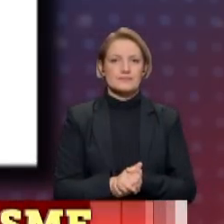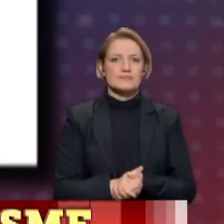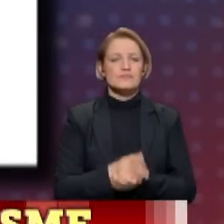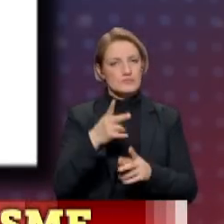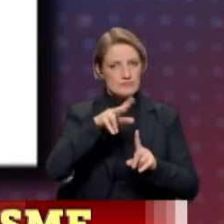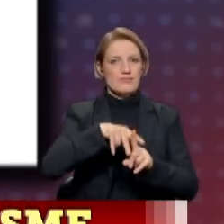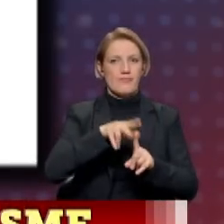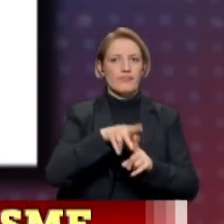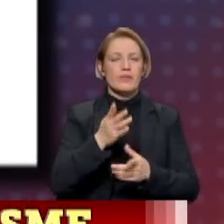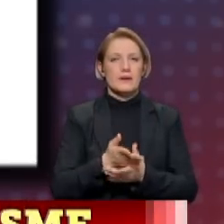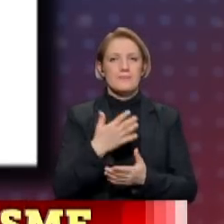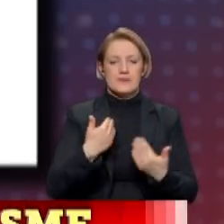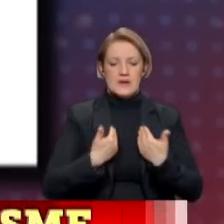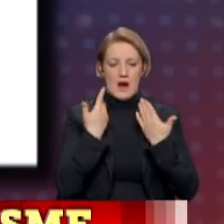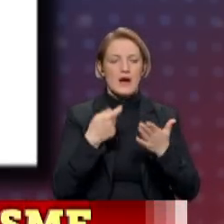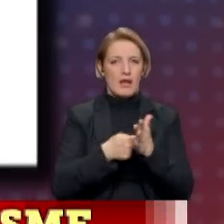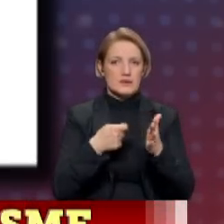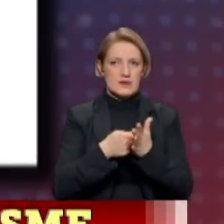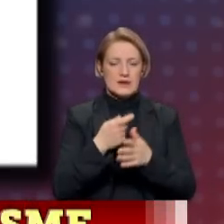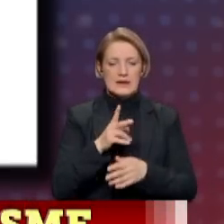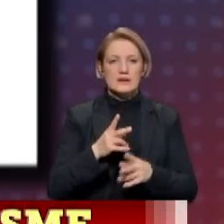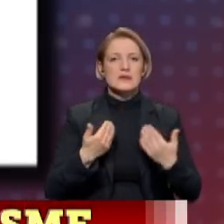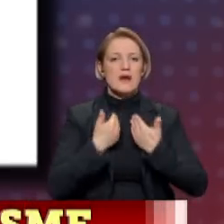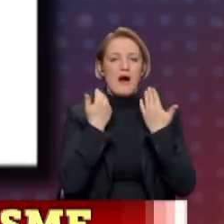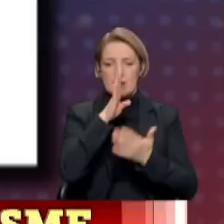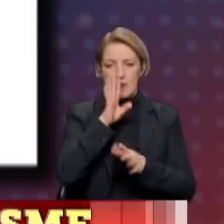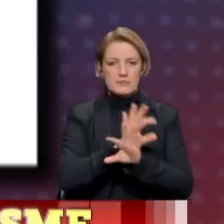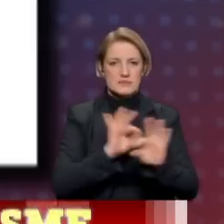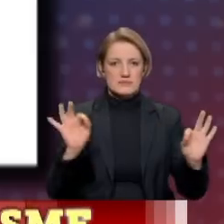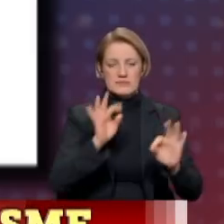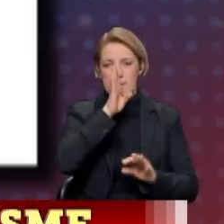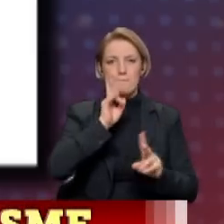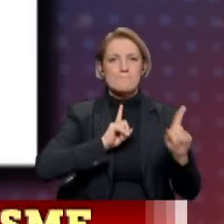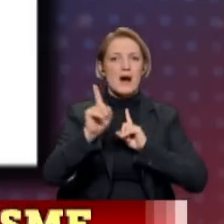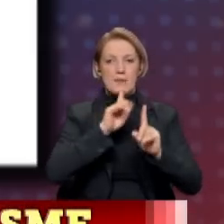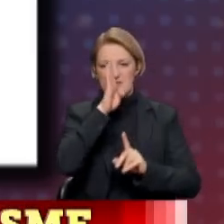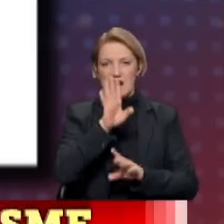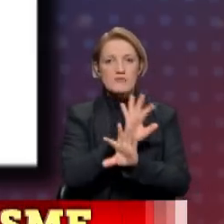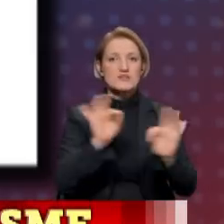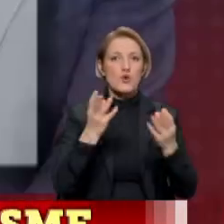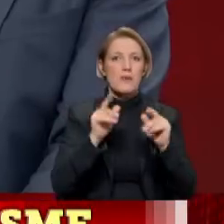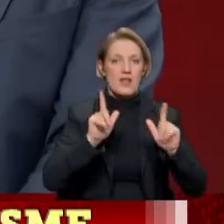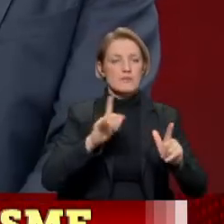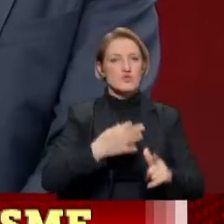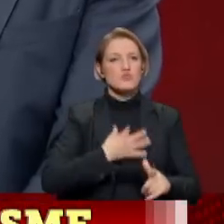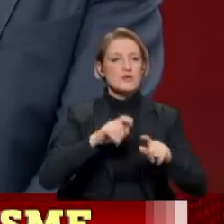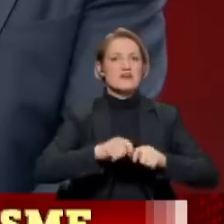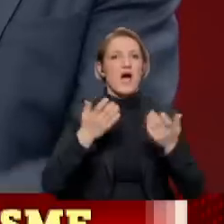katılmıyorum. Kendisi. Umut yargı adına umut kırıcı. Yani yargı bağımsızlığı, mahkemelerin tarafsızlığı bakımından umut kırıcı.